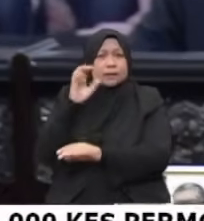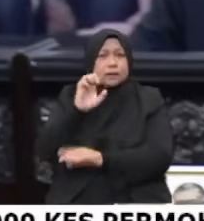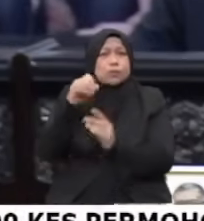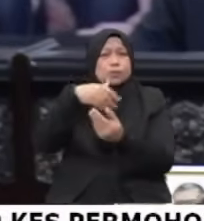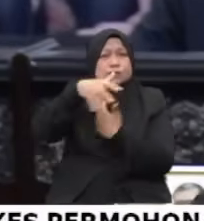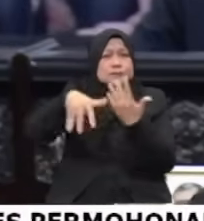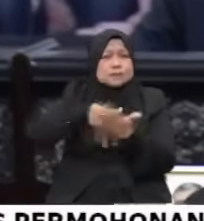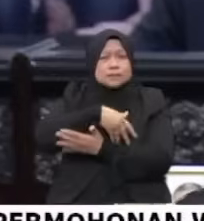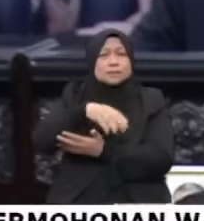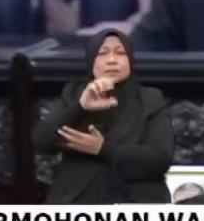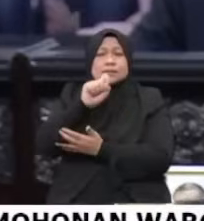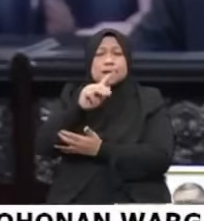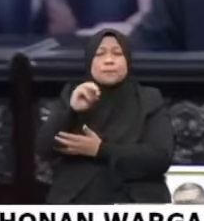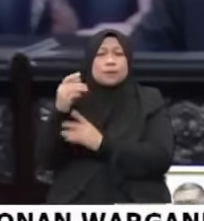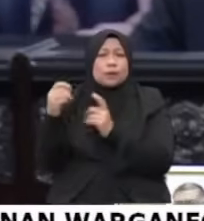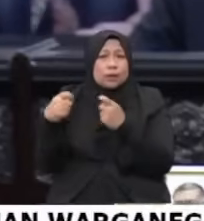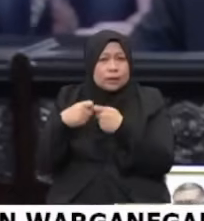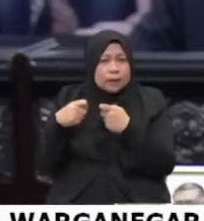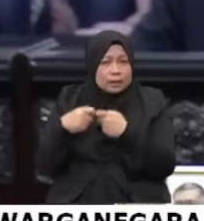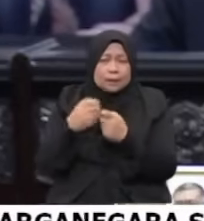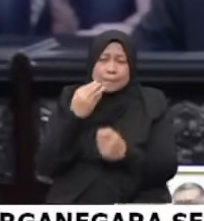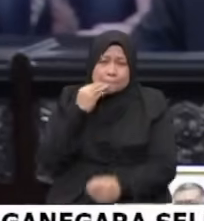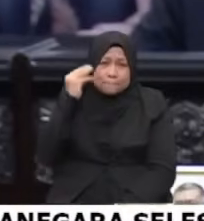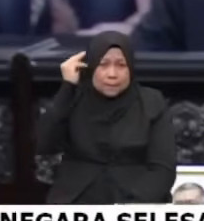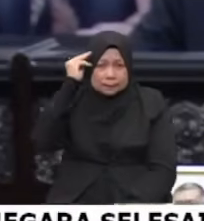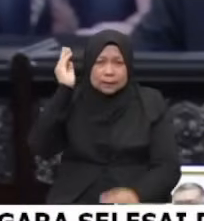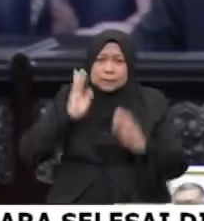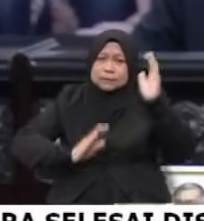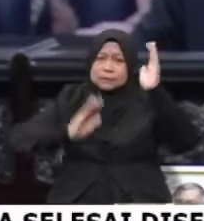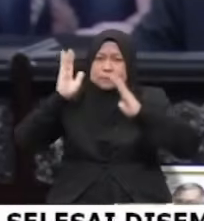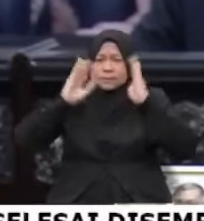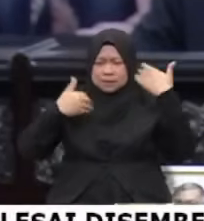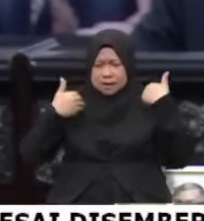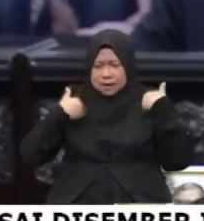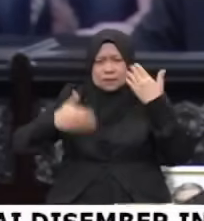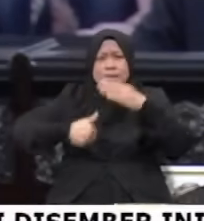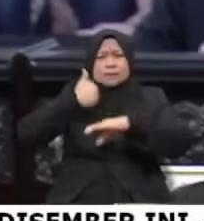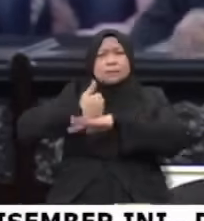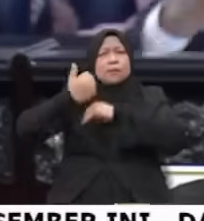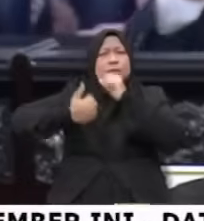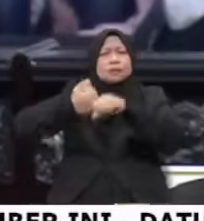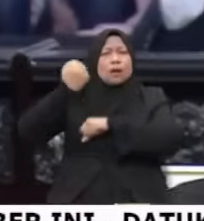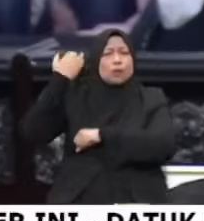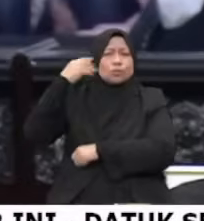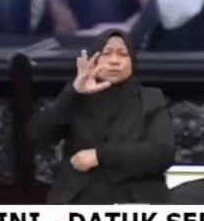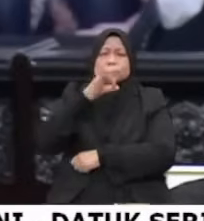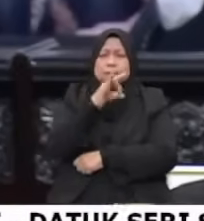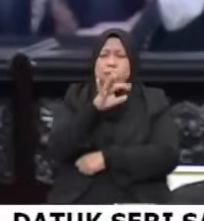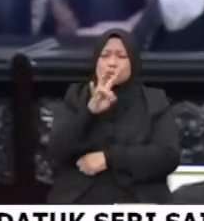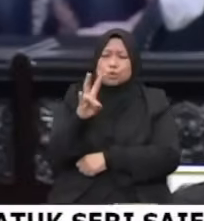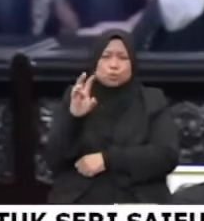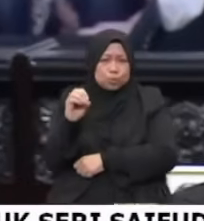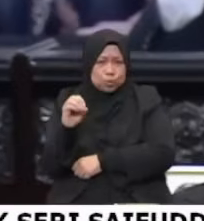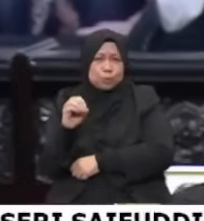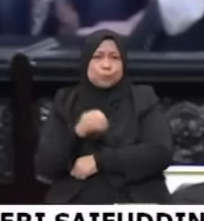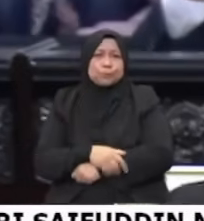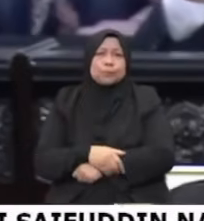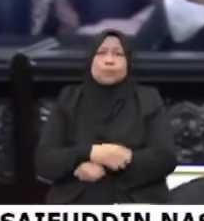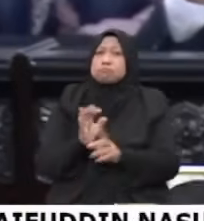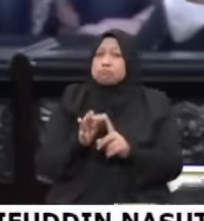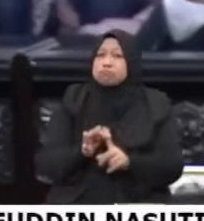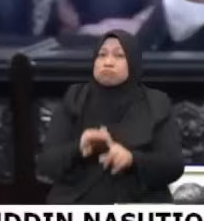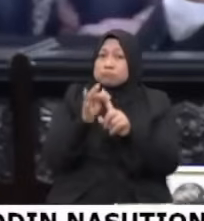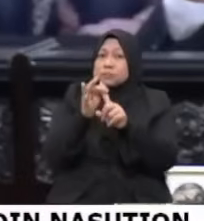industri semikonductor yang matang di negara kita yang diwujudkan sejak tahun 1970an